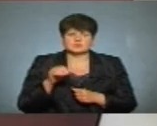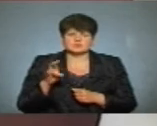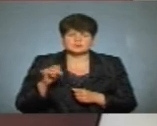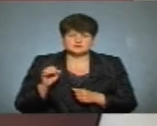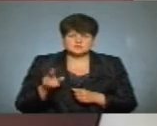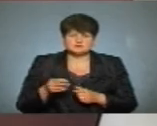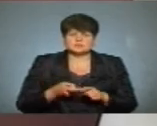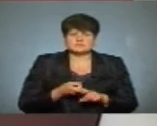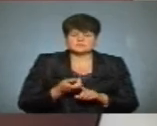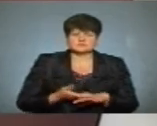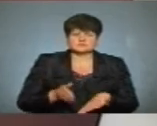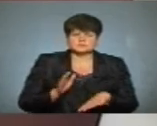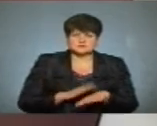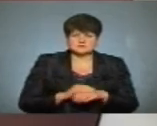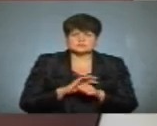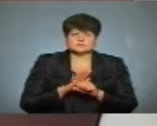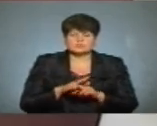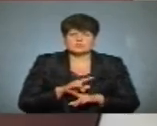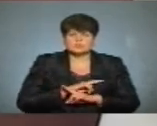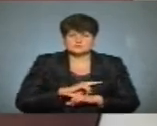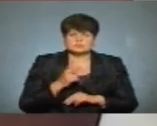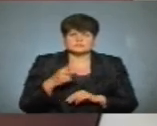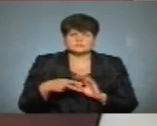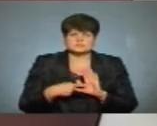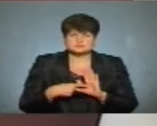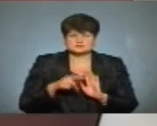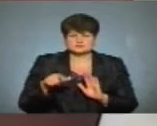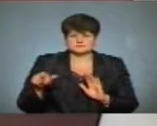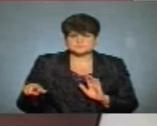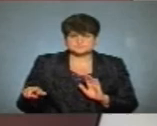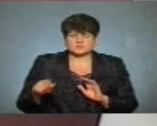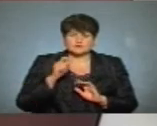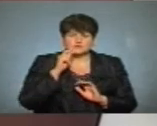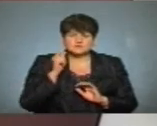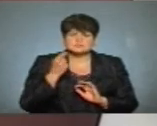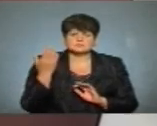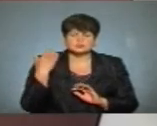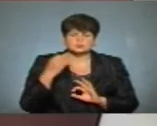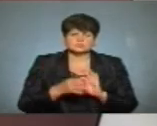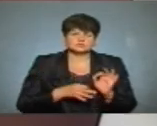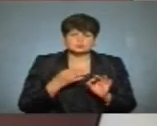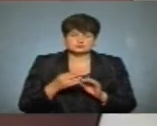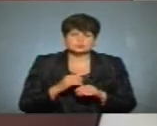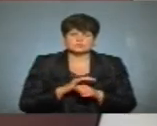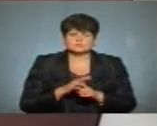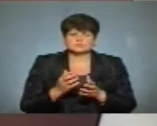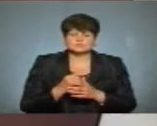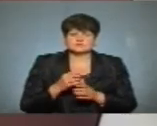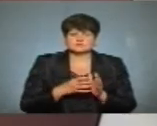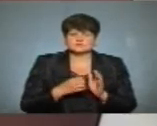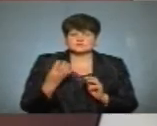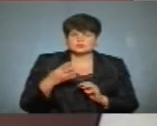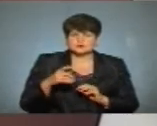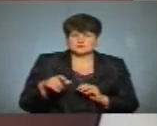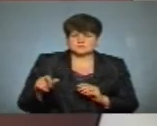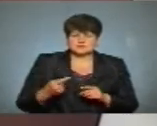через ускладнення від COVID-19 померли 27 осіб. В Україні за минулу добу коронавірус підтвердили затвердили 940